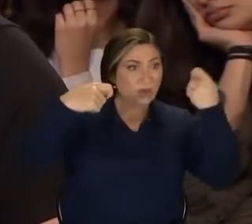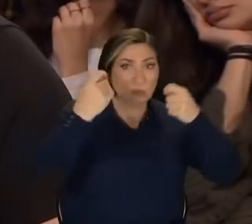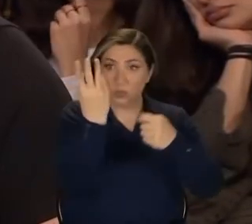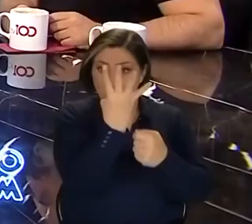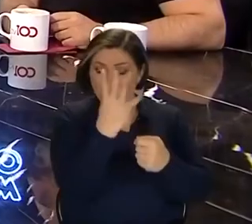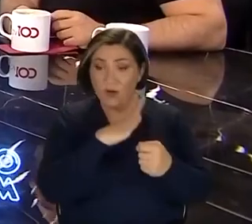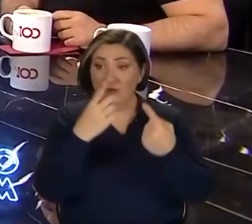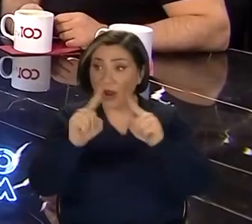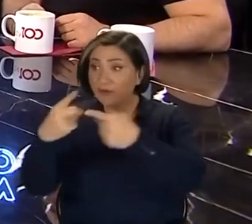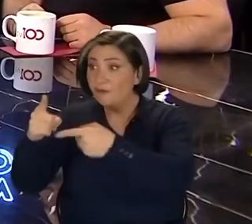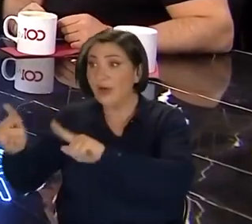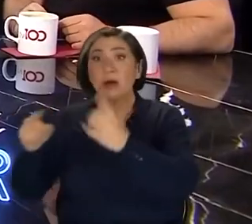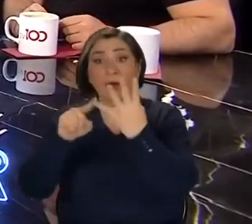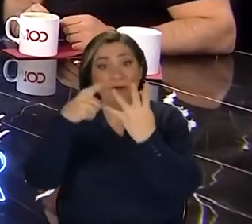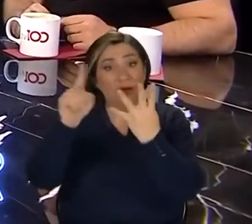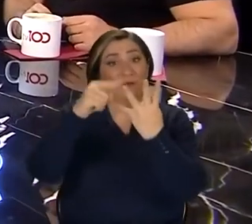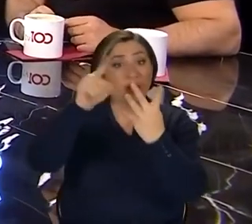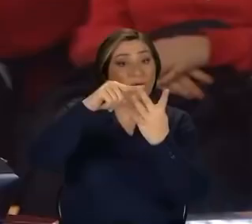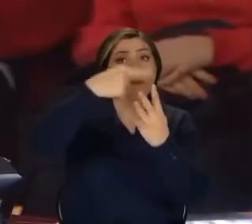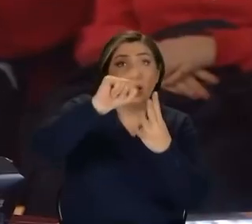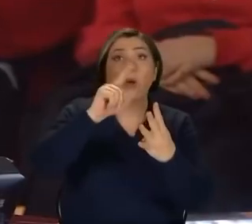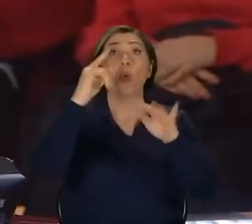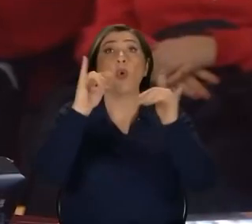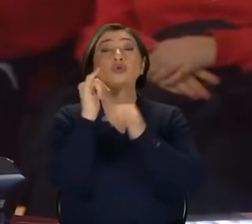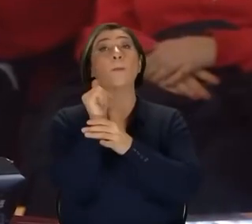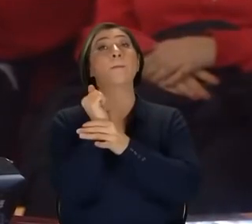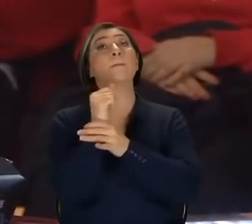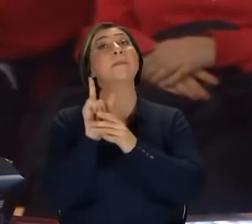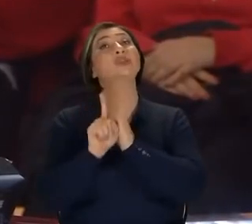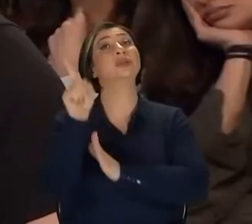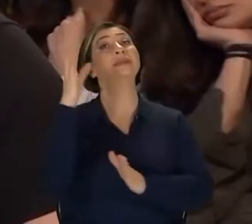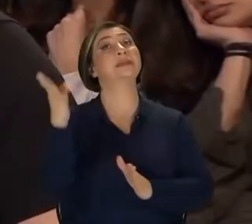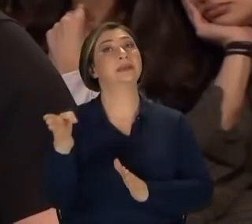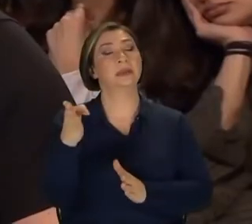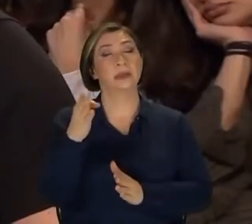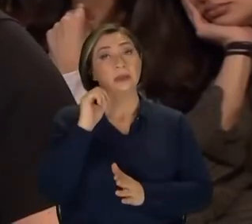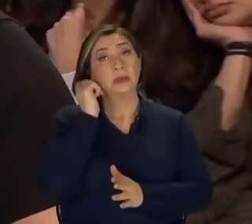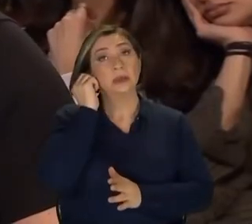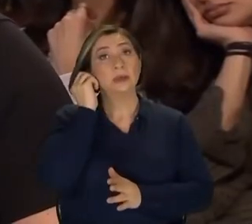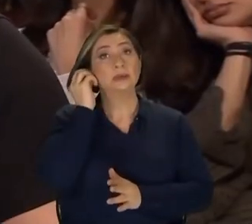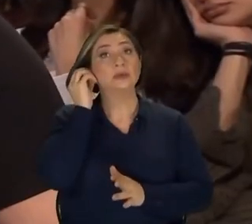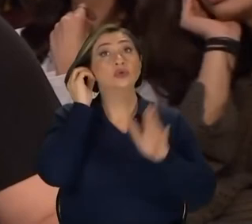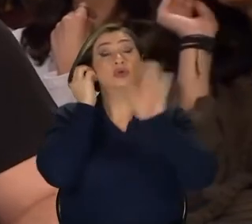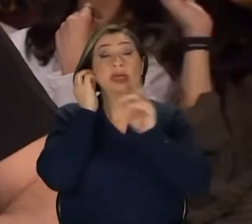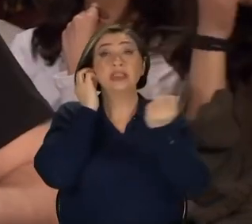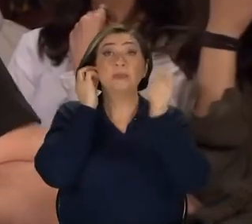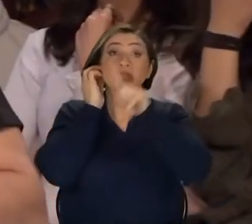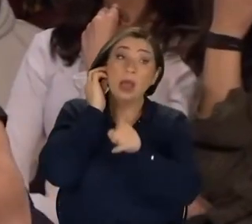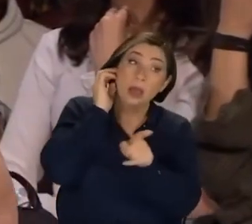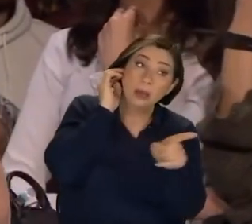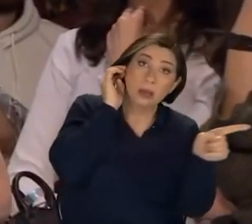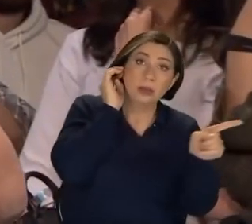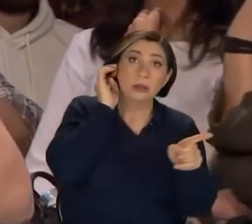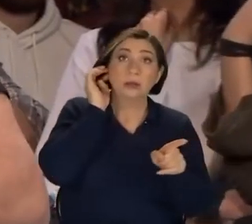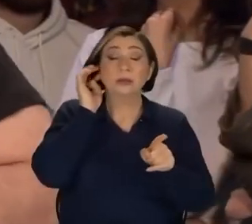farklı. Çok farklı. Bir kere bir oyunculuk başarısı. Teşekkür ederim. Mükemmel. Eyvallah. Sonra da iş başka yerlere gidiyor. Bu konuda